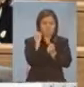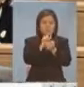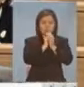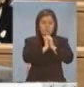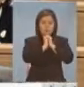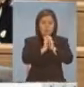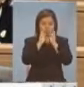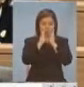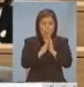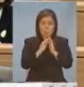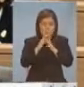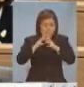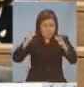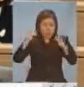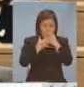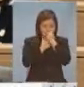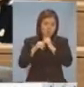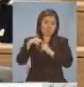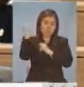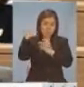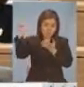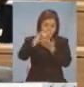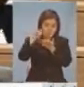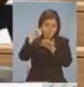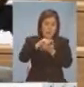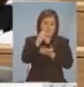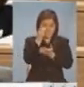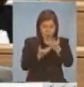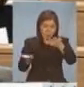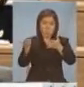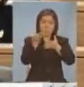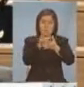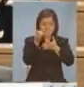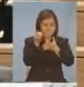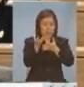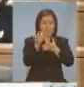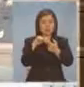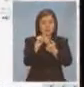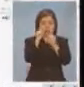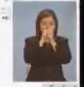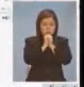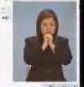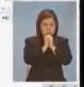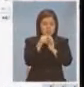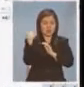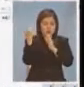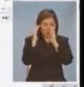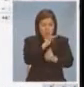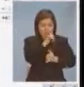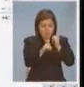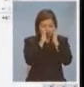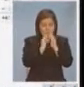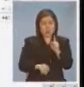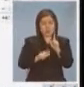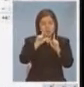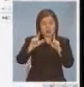ค่อนข้างก้าวกระโดดค่ะนั่นหมายความว่าในปี2554ที่ผ่านมานักท่องเที่ยวจีนเนี่ยจะมีอยู่จำนวนทั้งสิ้นประมาณ